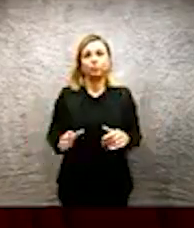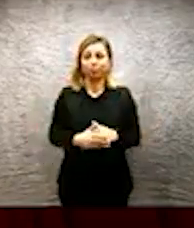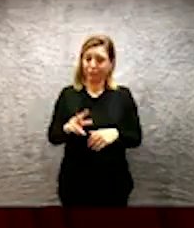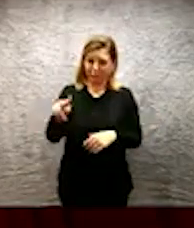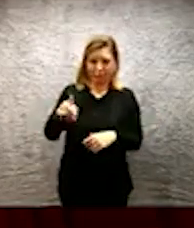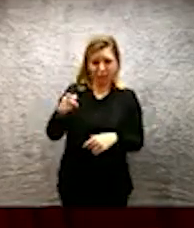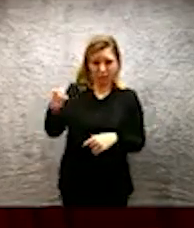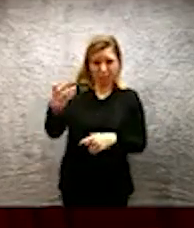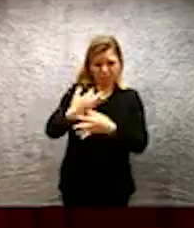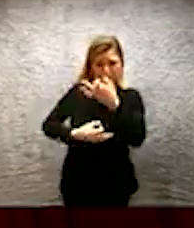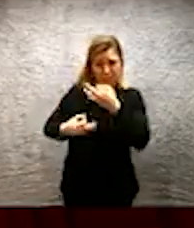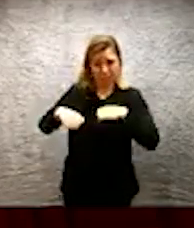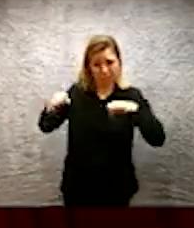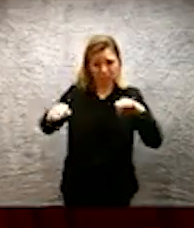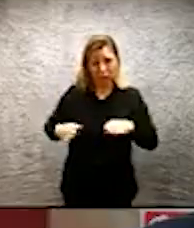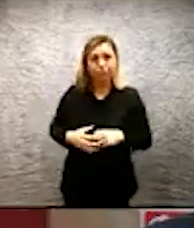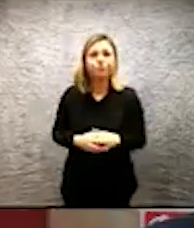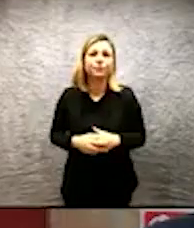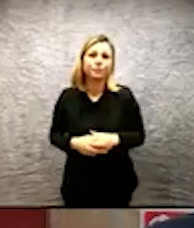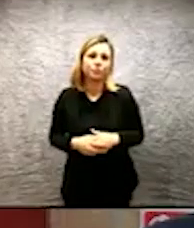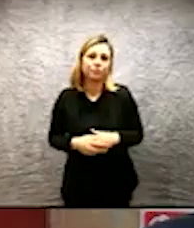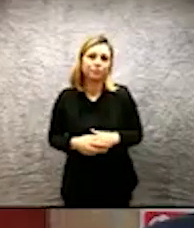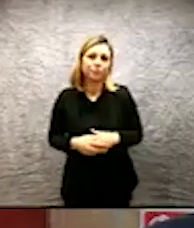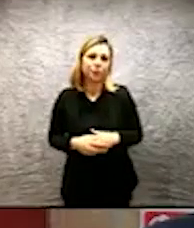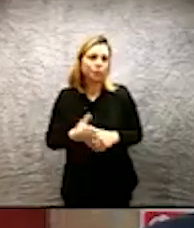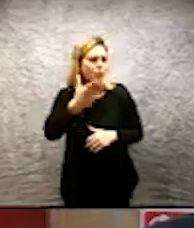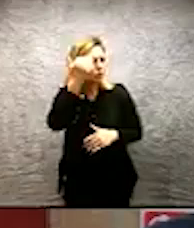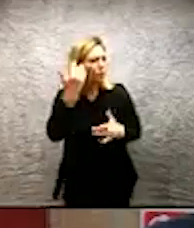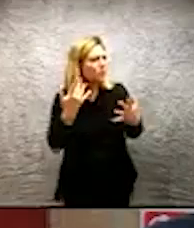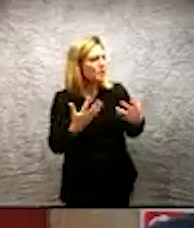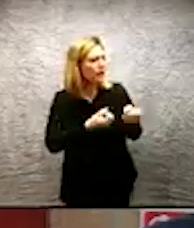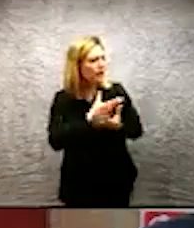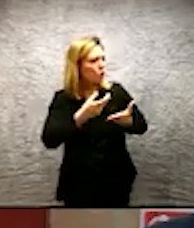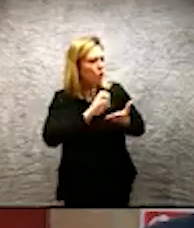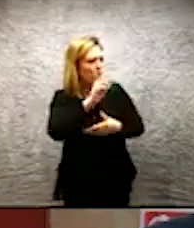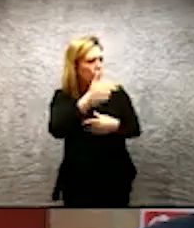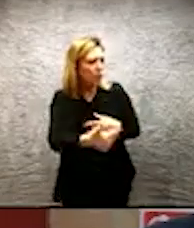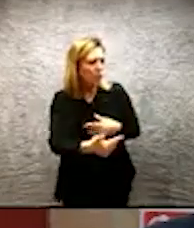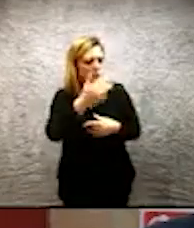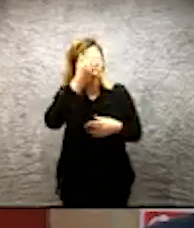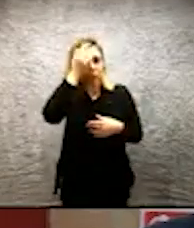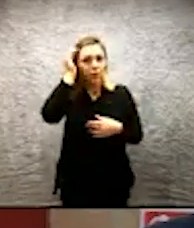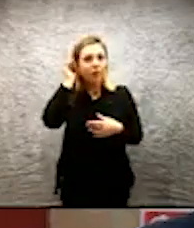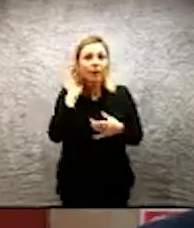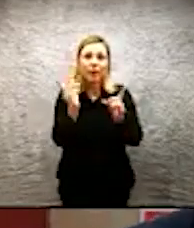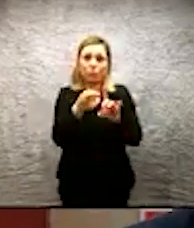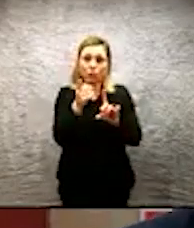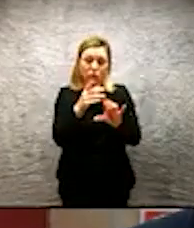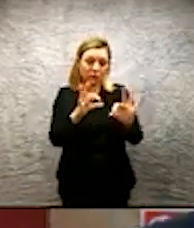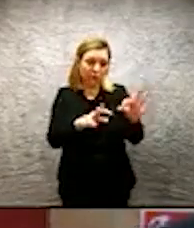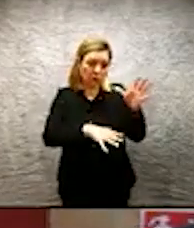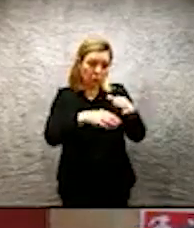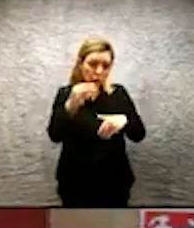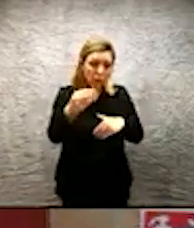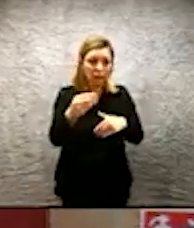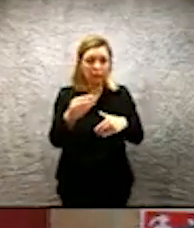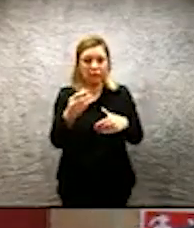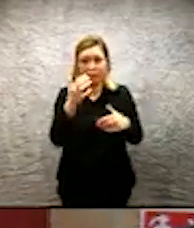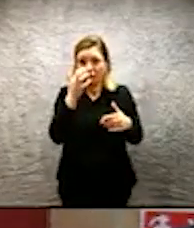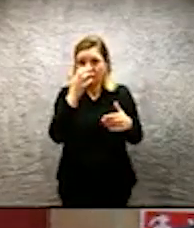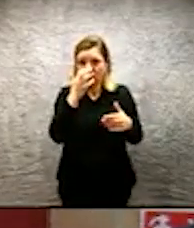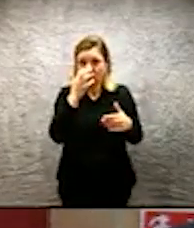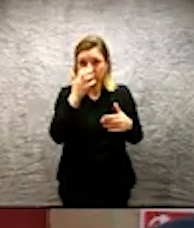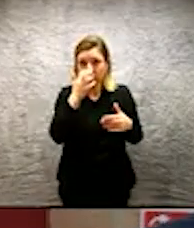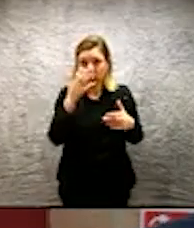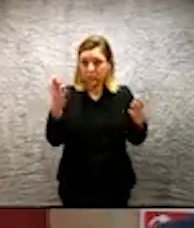d'accord avec vous. Voilà, puis je ne sais plus si on en a reparlé là, et l'importance pour moi dans les sorties de valoriser